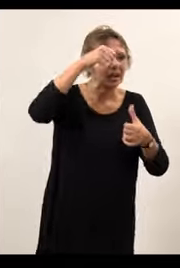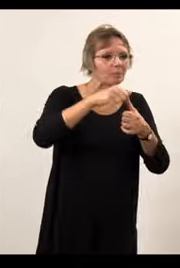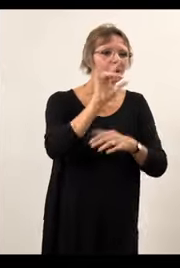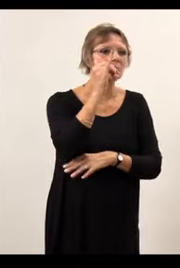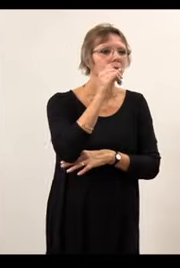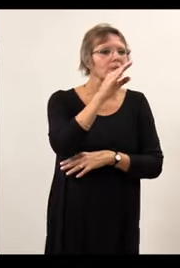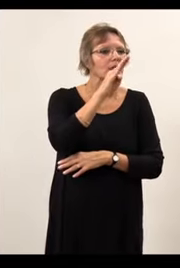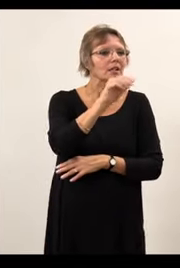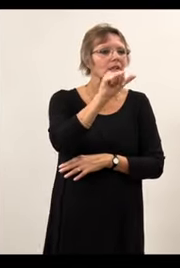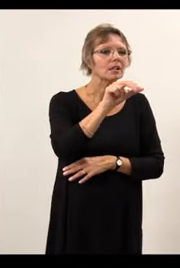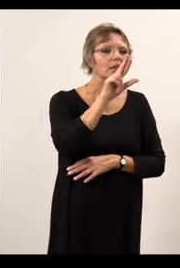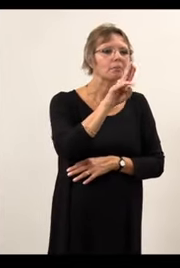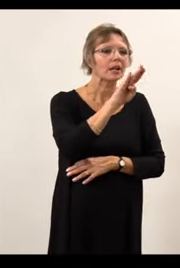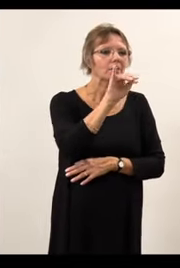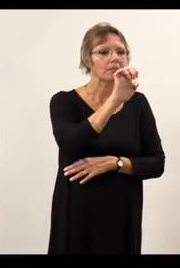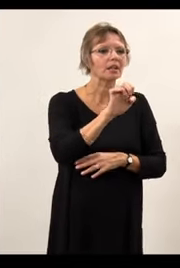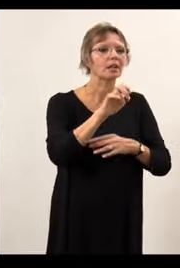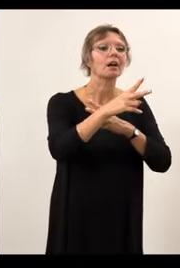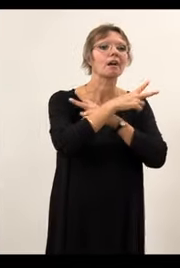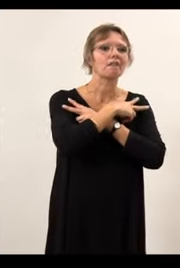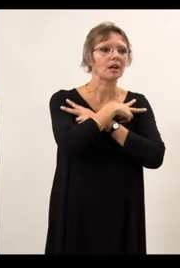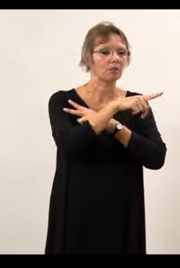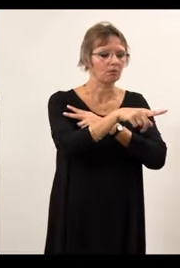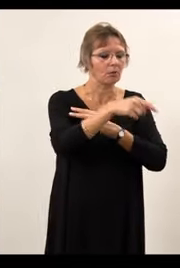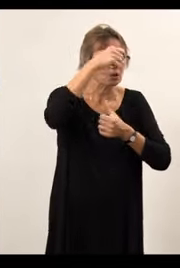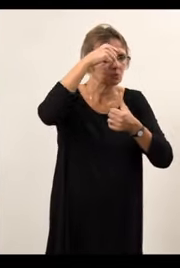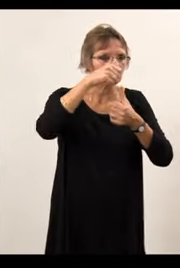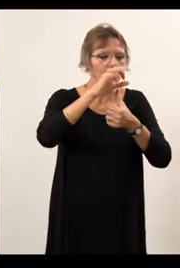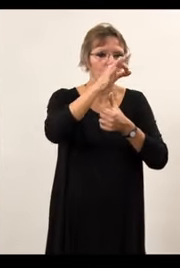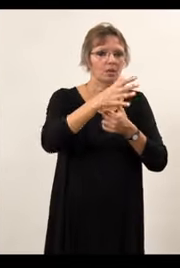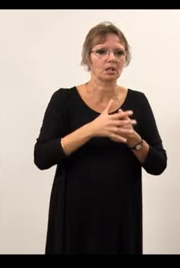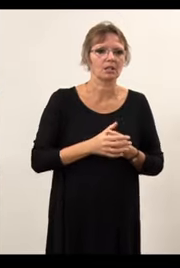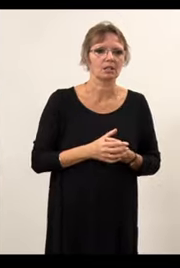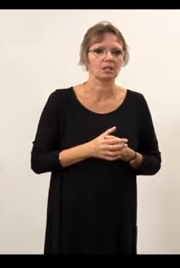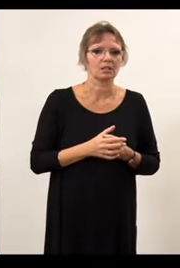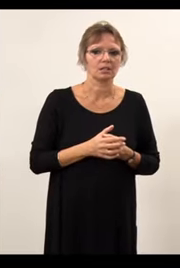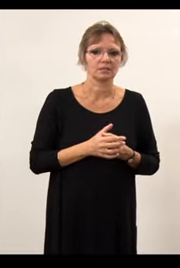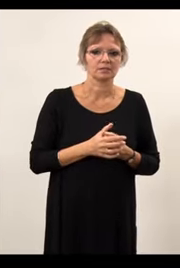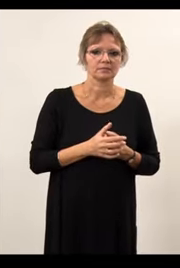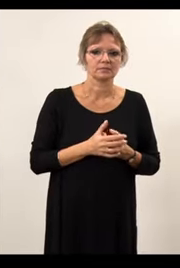Je me souviens de la Barbie Holidays. Je me souviens que...